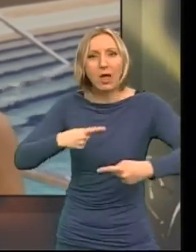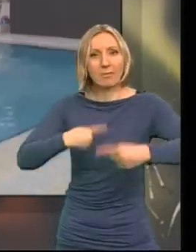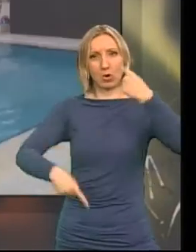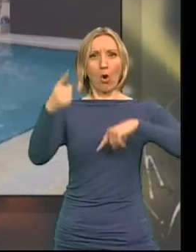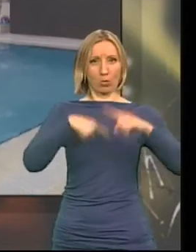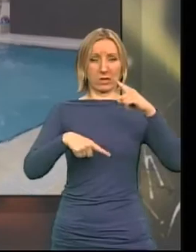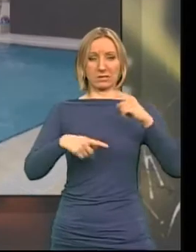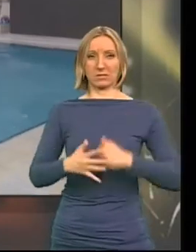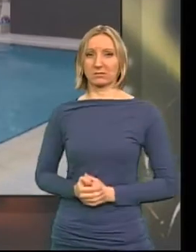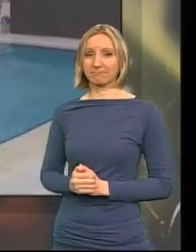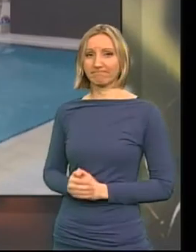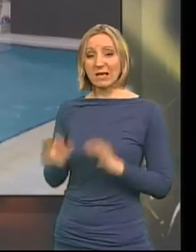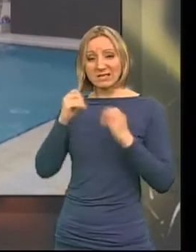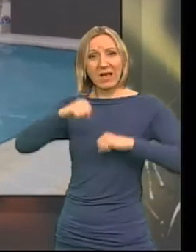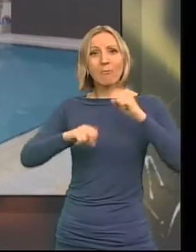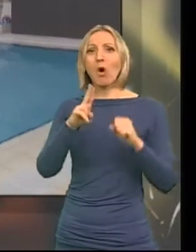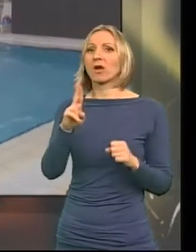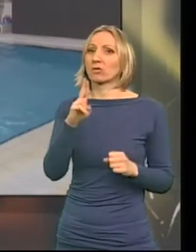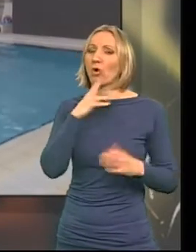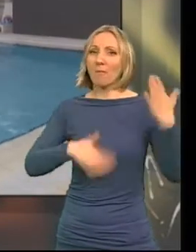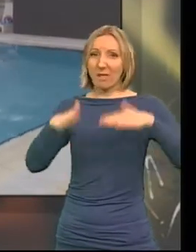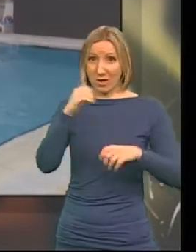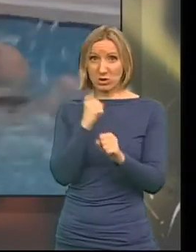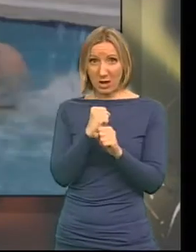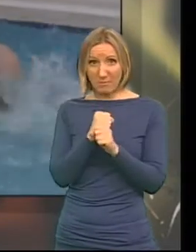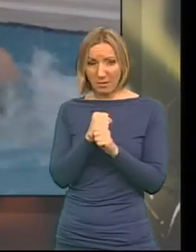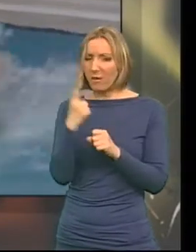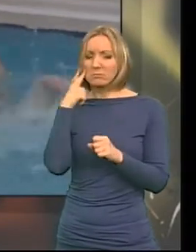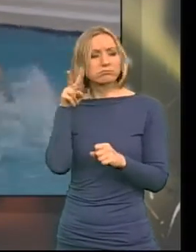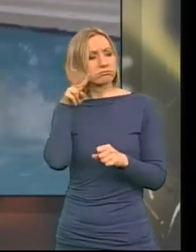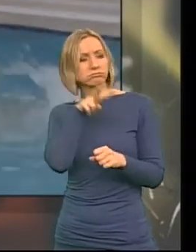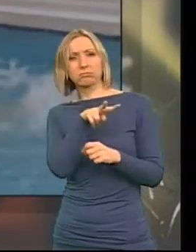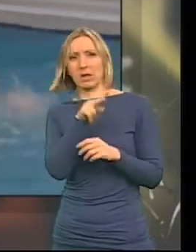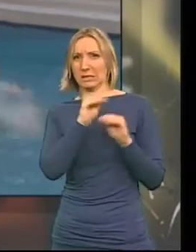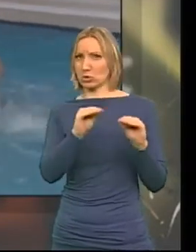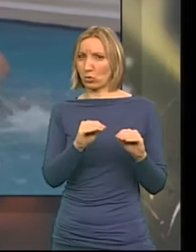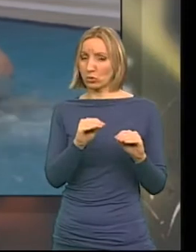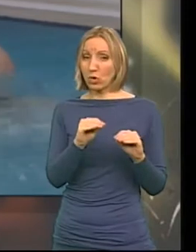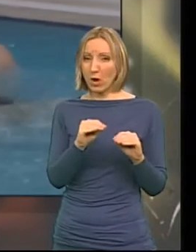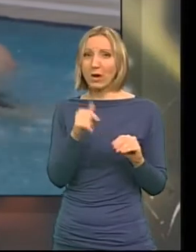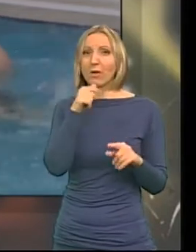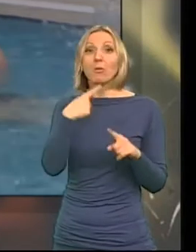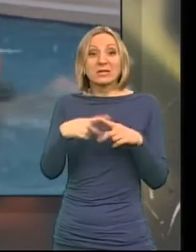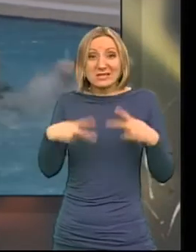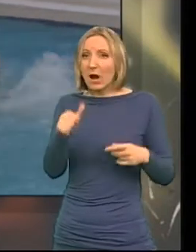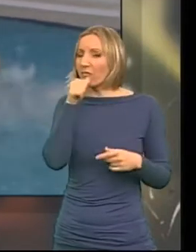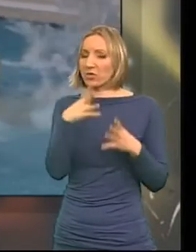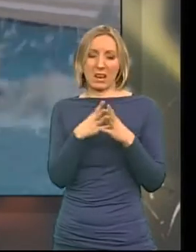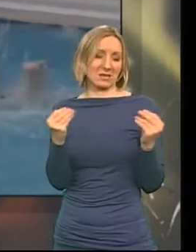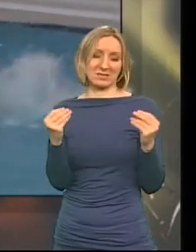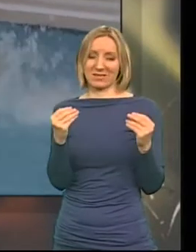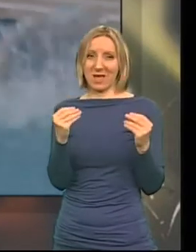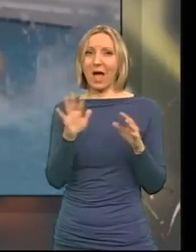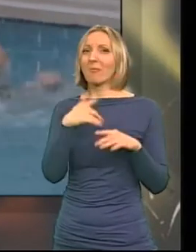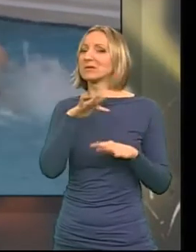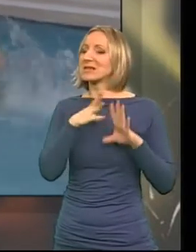nas. Svaki pokret koji neplivači naprave podbudim je okom instruktora. Uz njega i strah od vode nestaje, a posle je